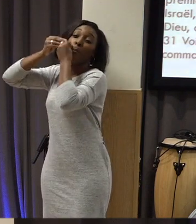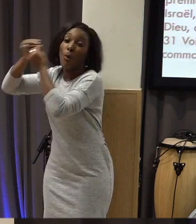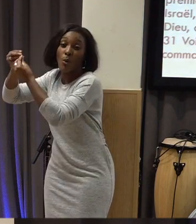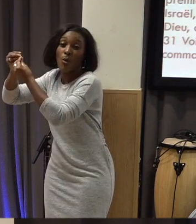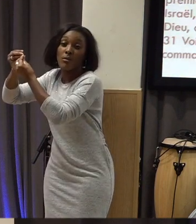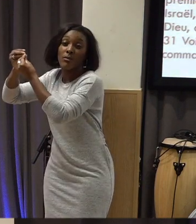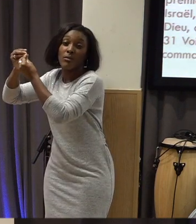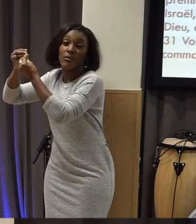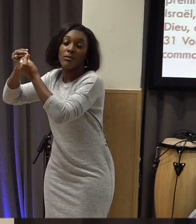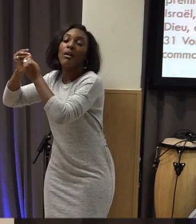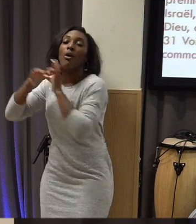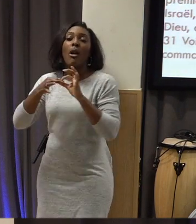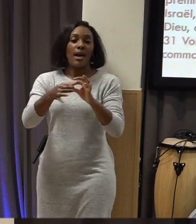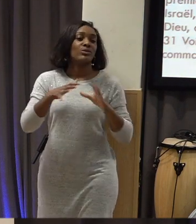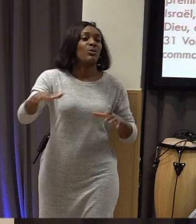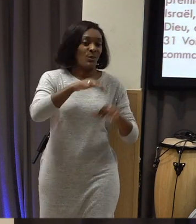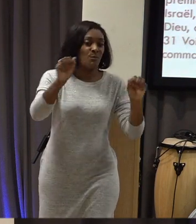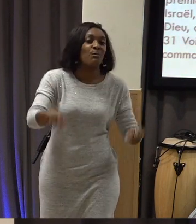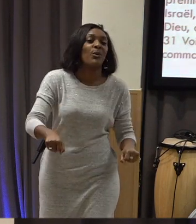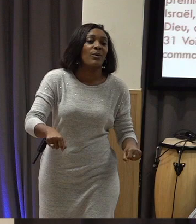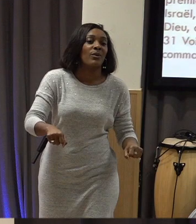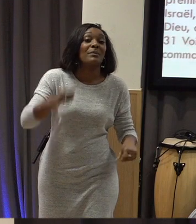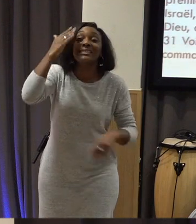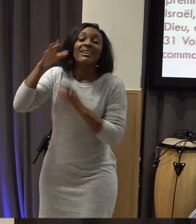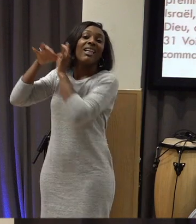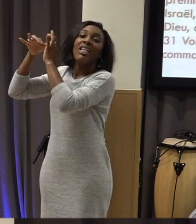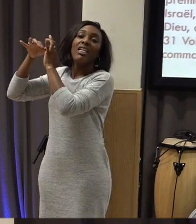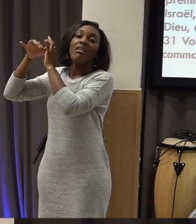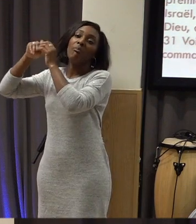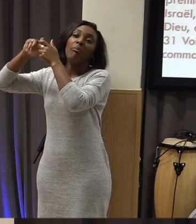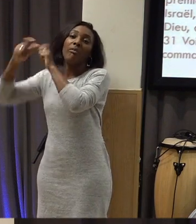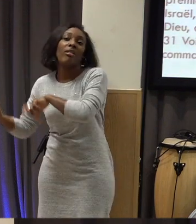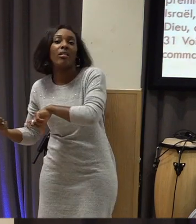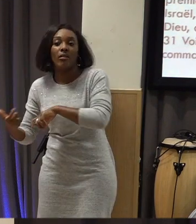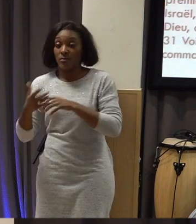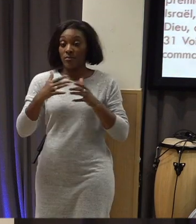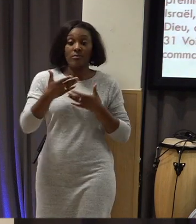l'endroit où il doit être, alors tu verras les effets dans ta vie.